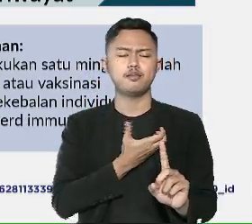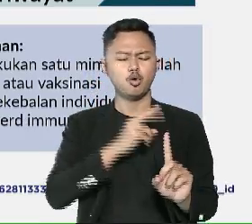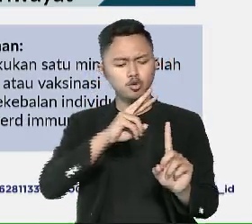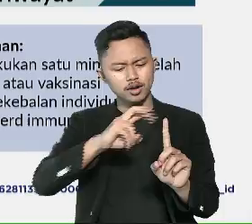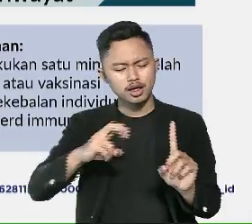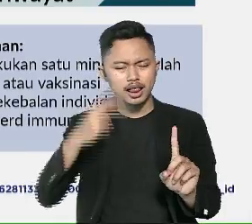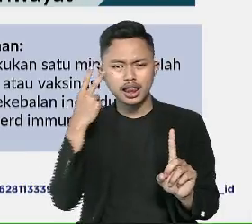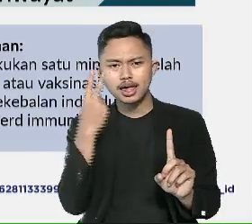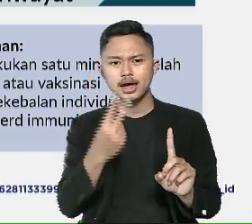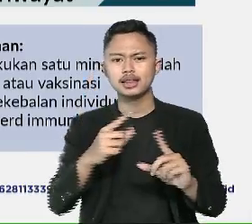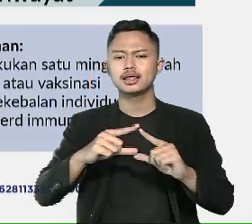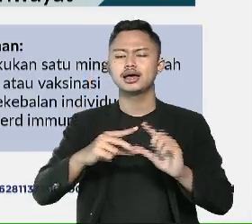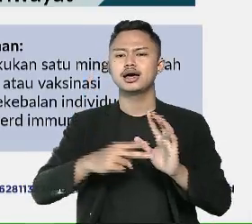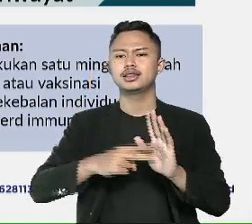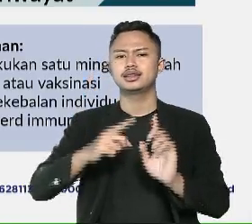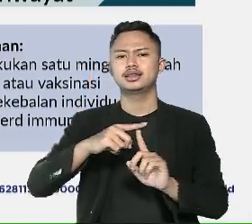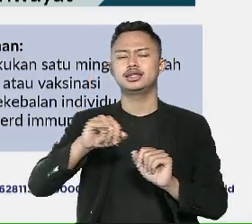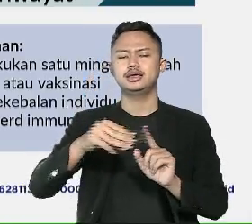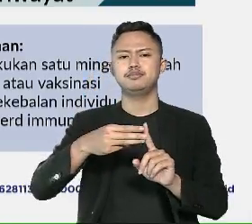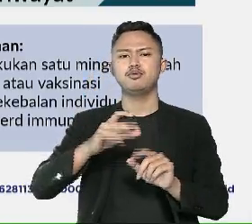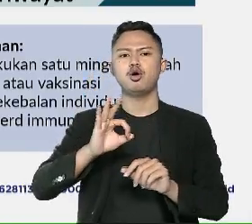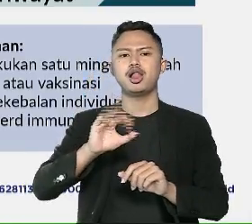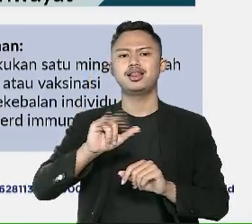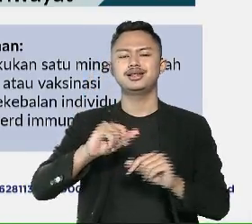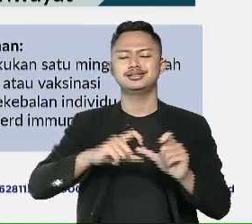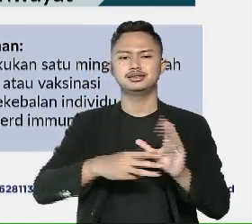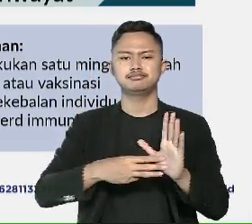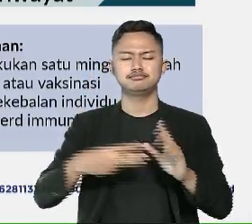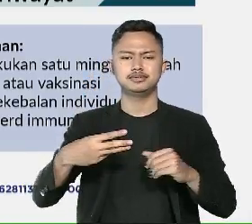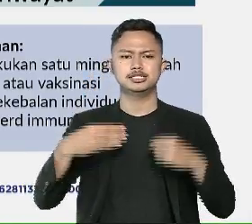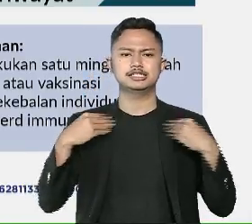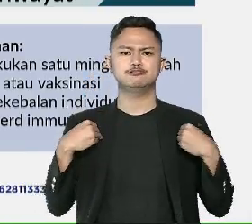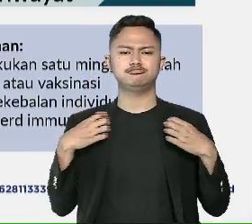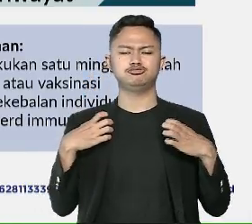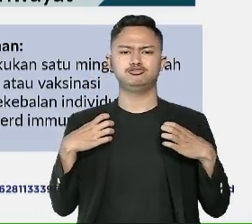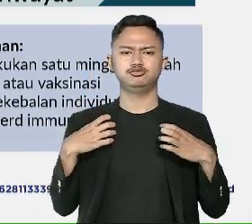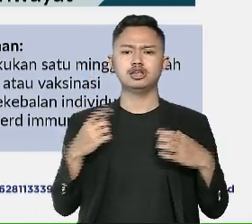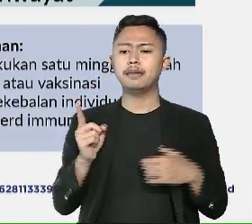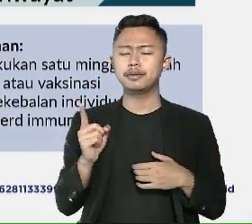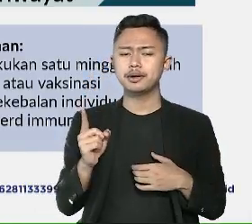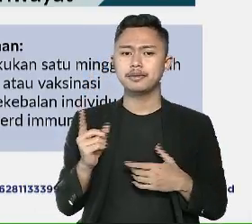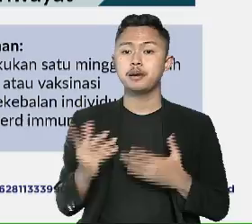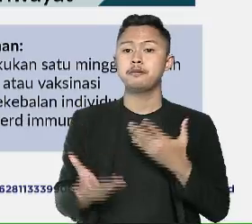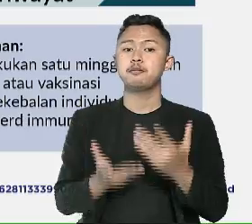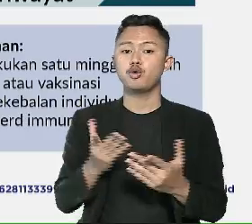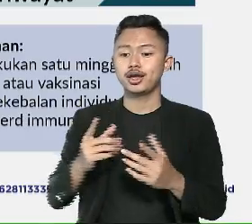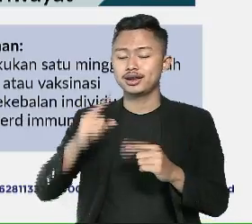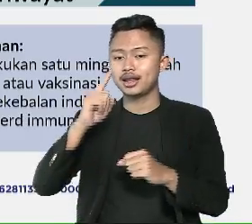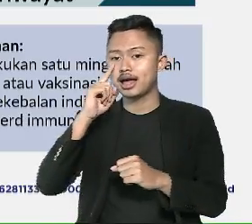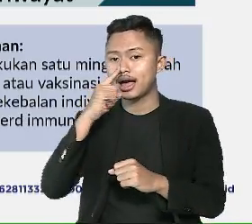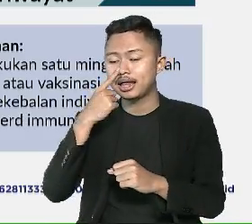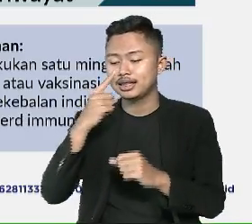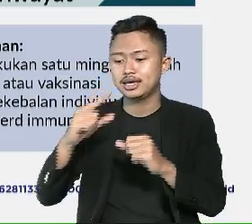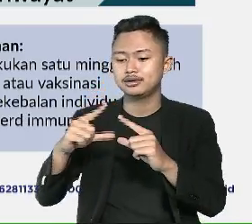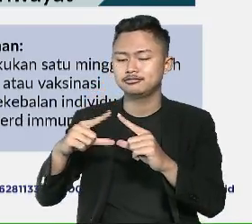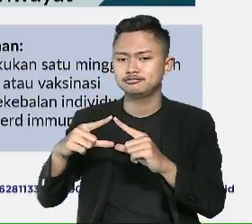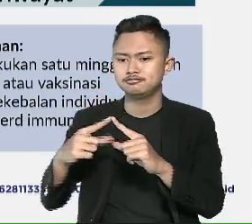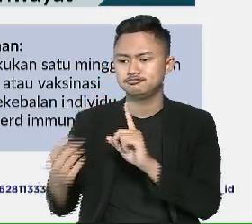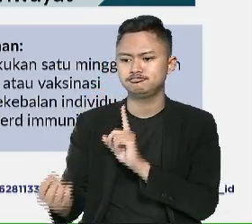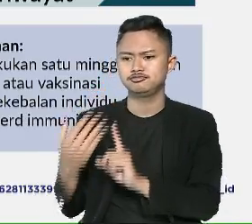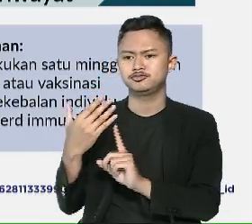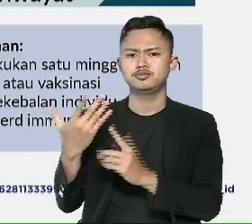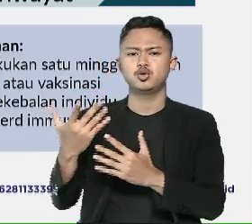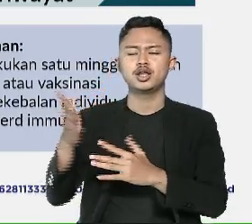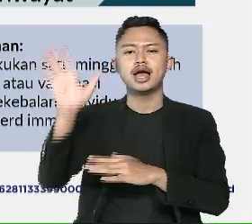mendeteksi terbentuknya antibodi spesifik yang diproduksi tubuh akibat reaksi dengan antigen, baik karena